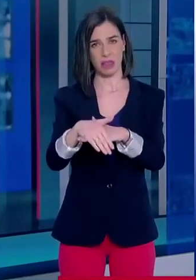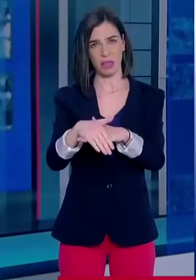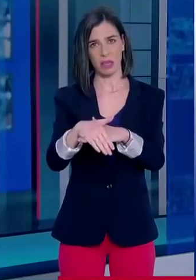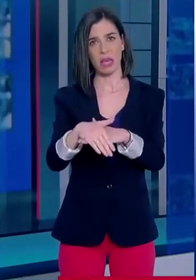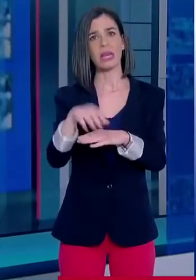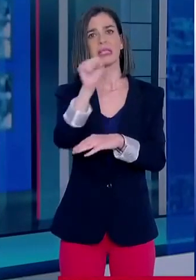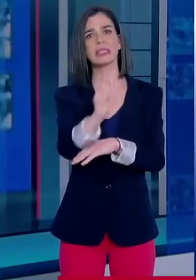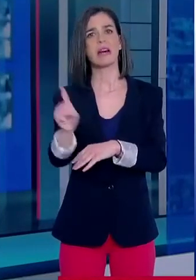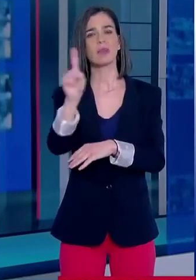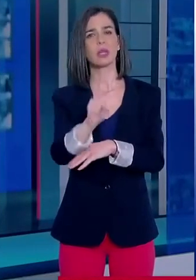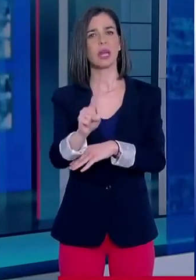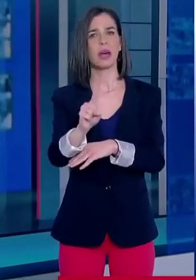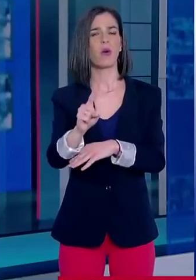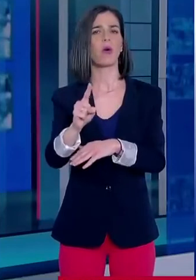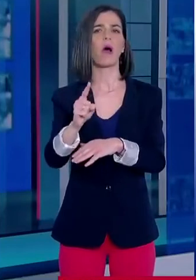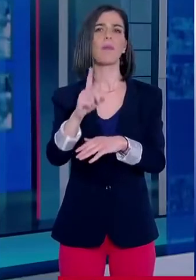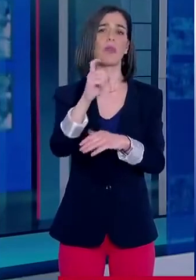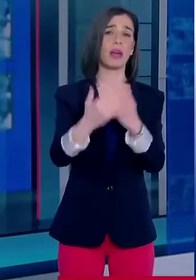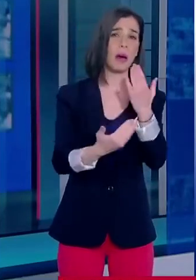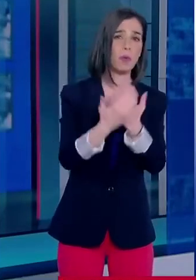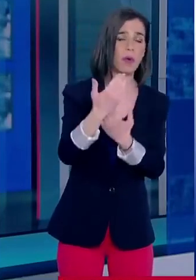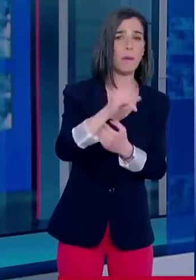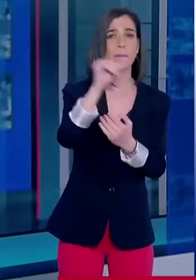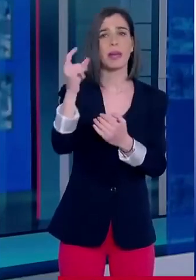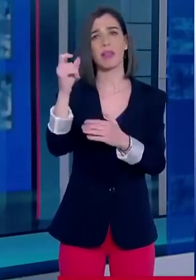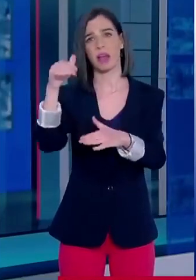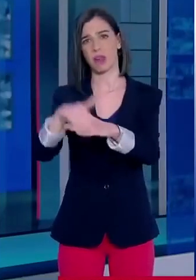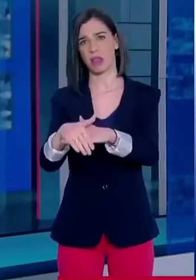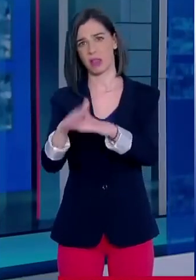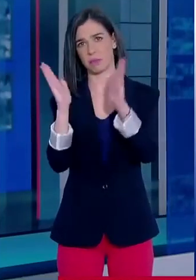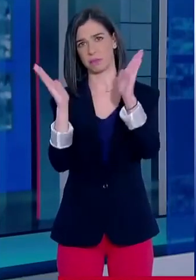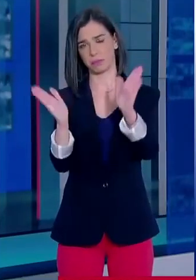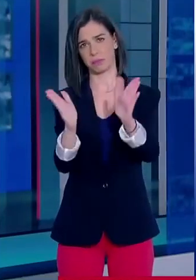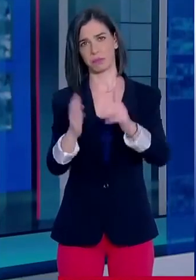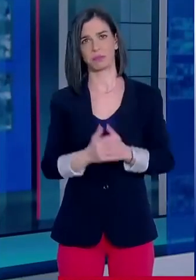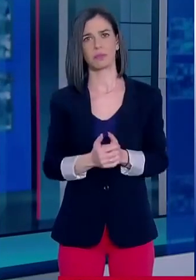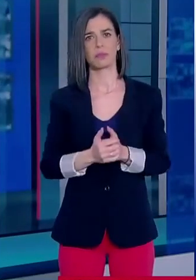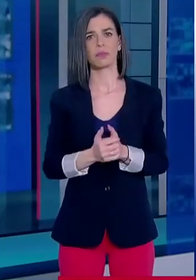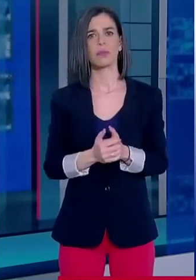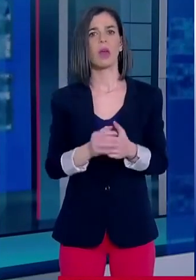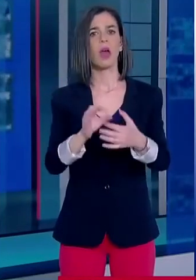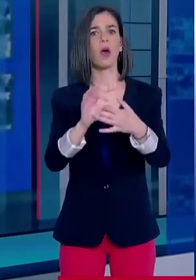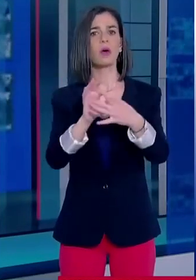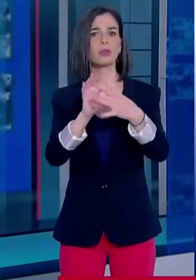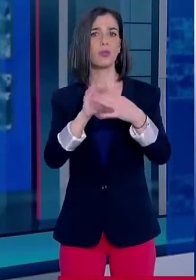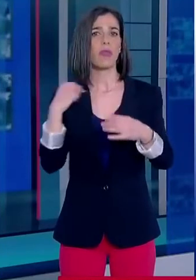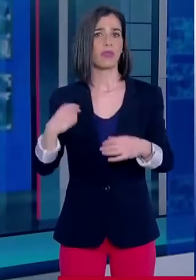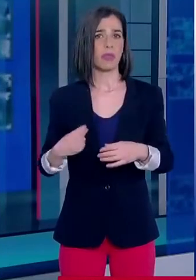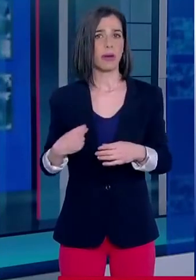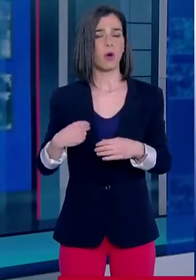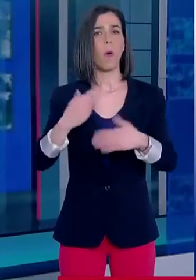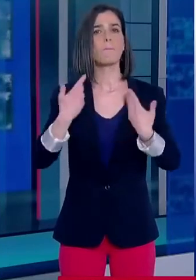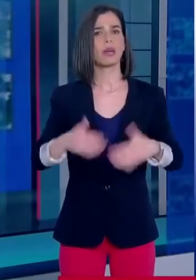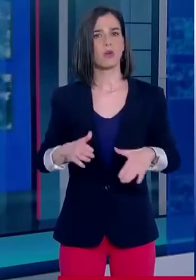τα Σαββατοκύριακα και τις Αργίες από τις 10 το πρωί έως τις 10 το βράδυ. Παράλληλα, σε συνεννόηση με τον Δήμαρχο Μικόνου, από την 3η